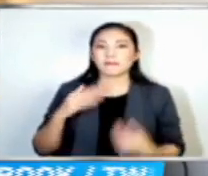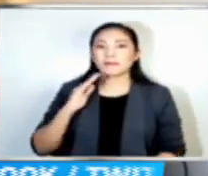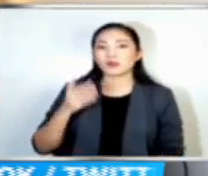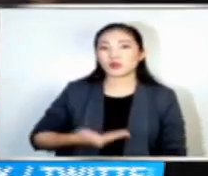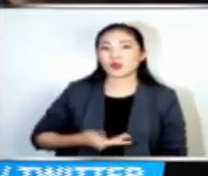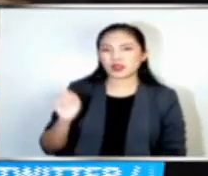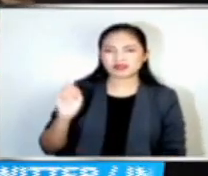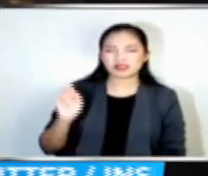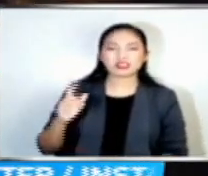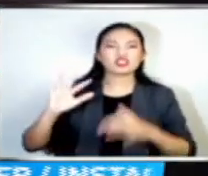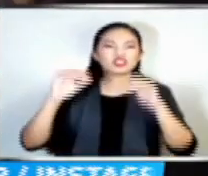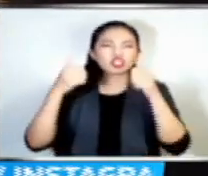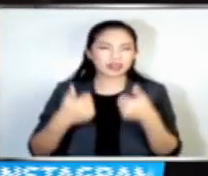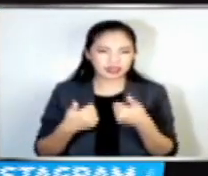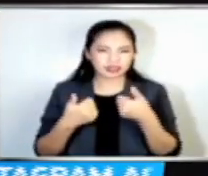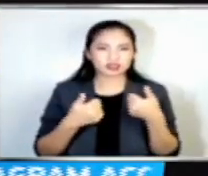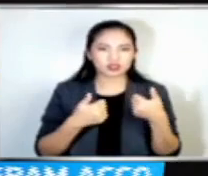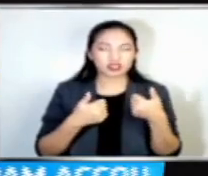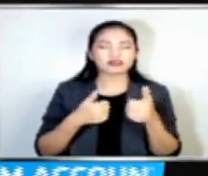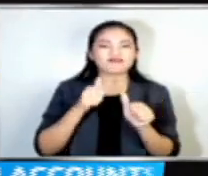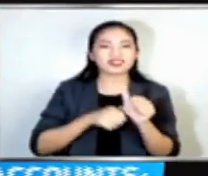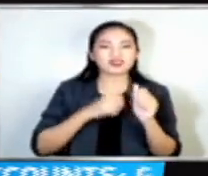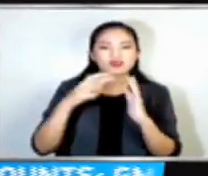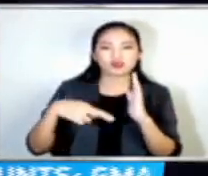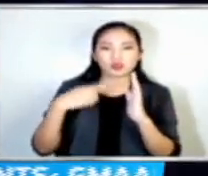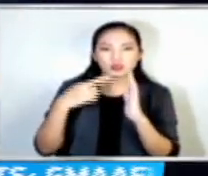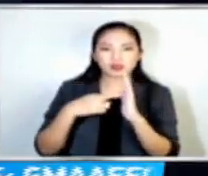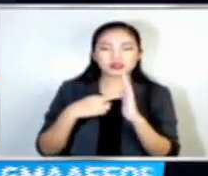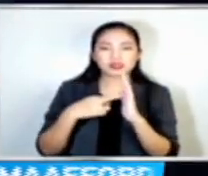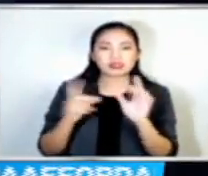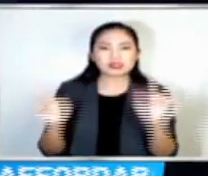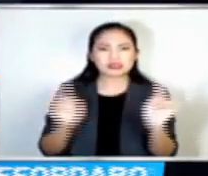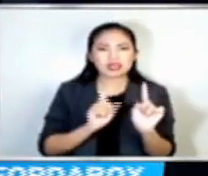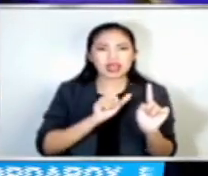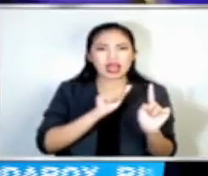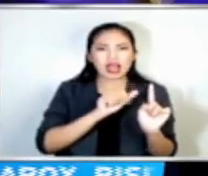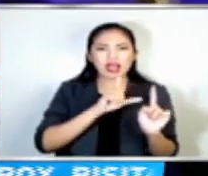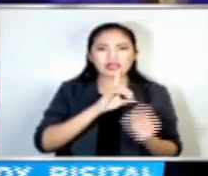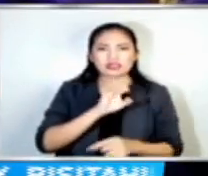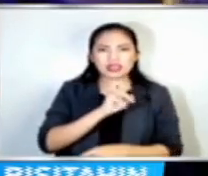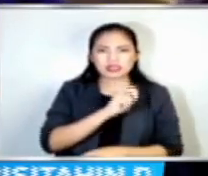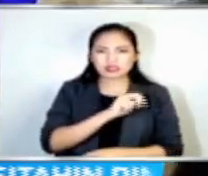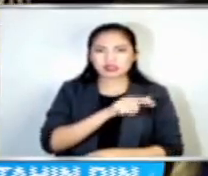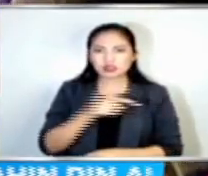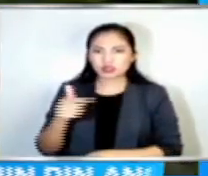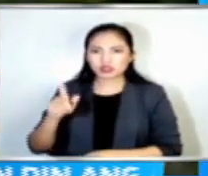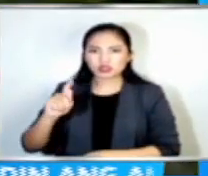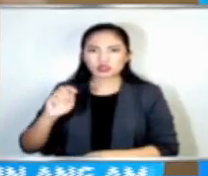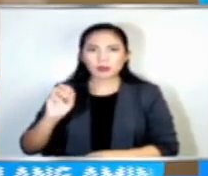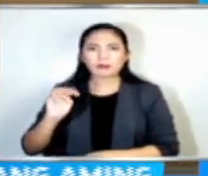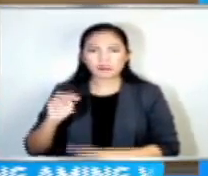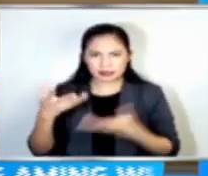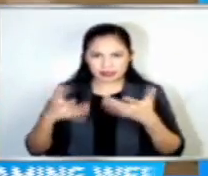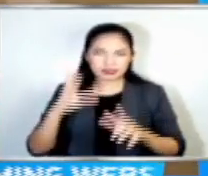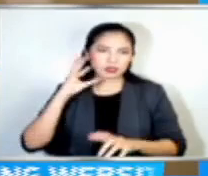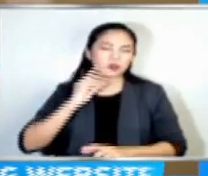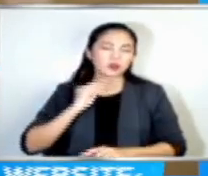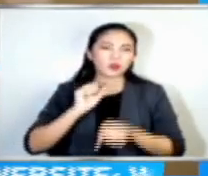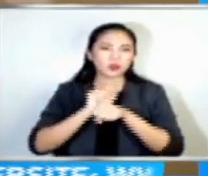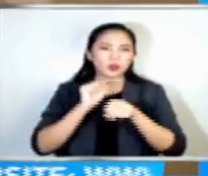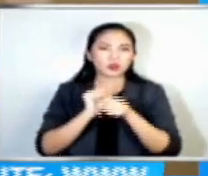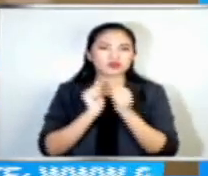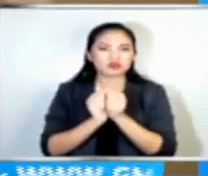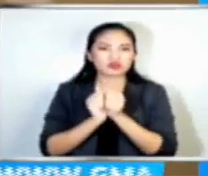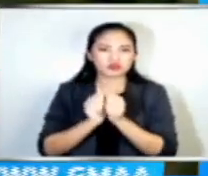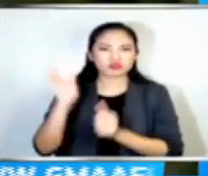bawat role. Nagkatrabaho na sina Alden at Tom sa mga GMA Pinoy TV events abroad. Okay ba?